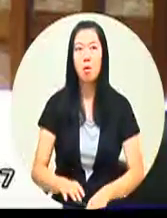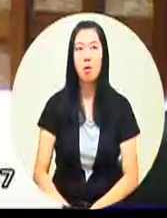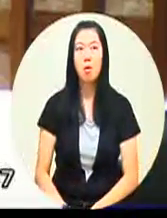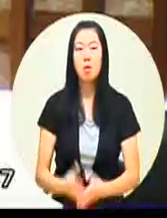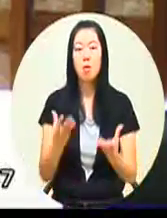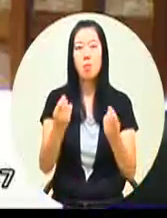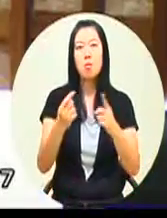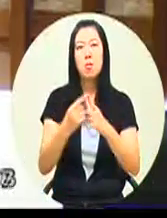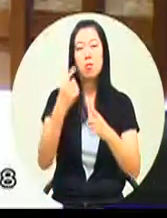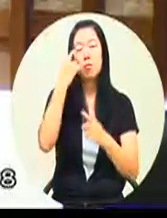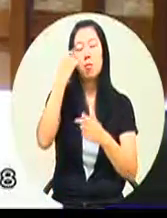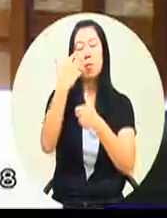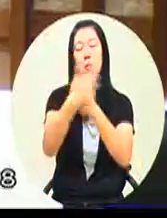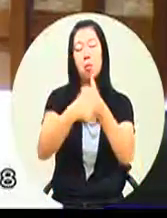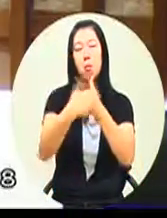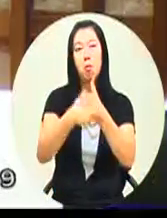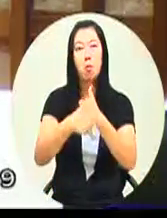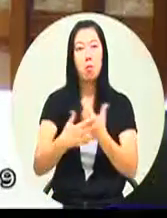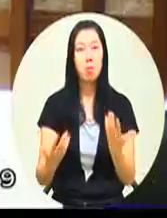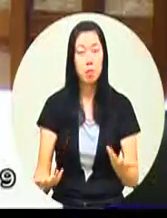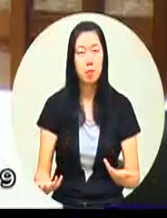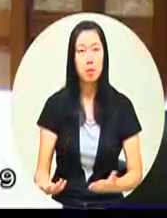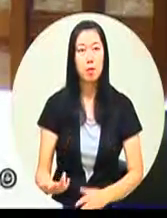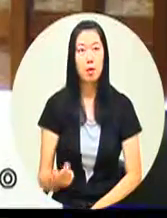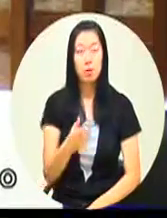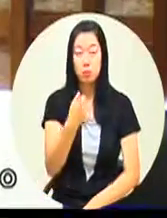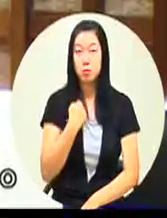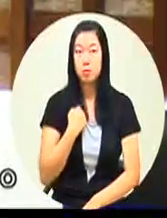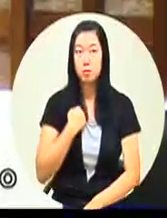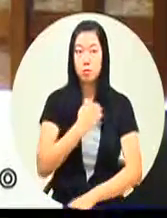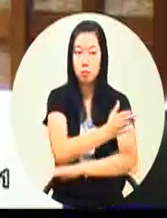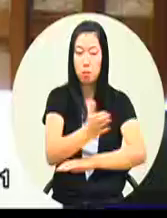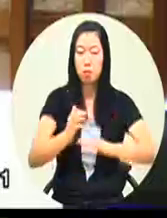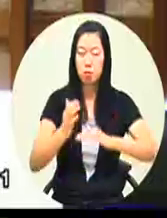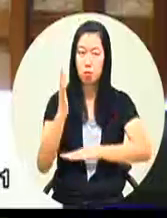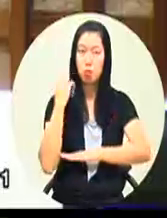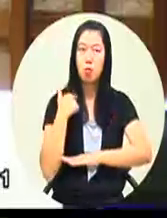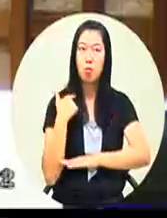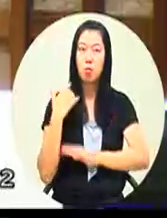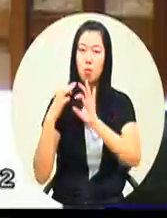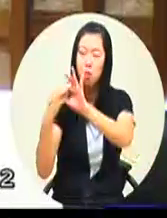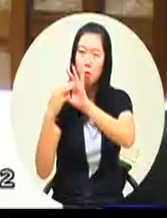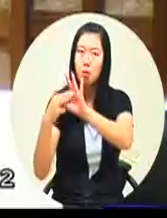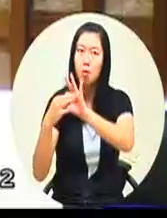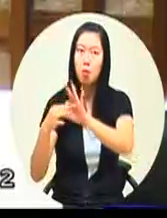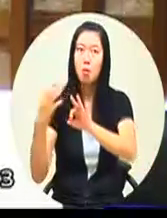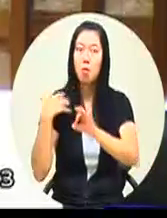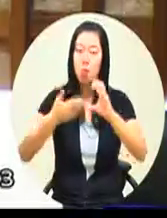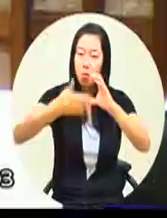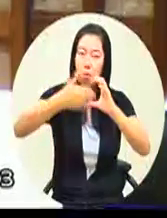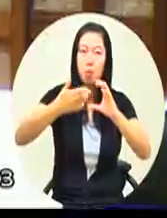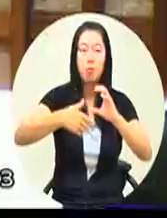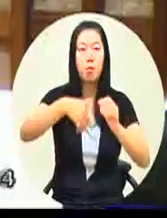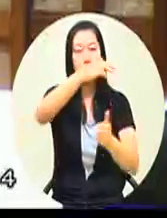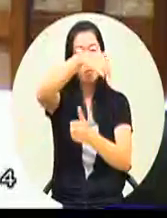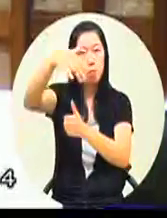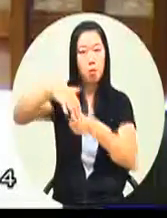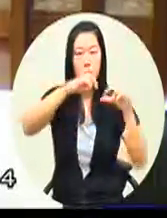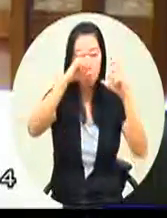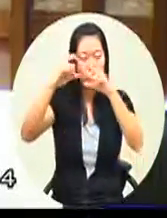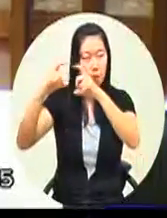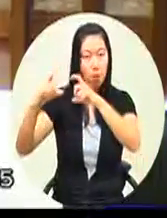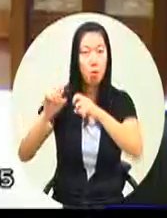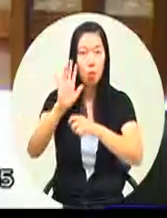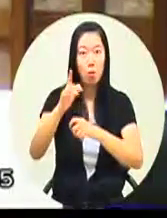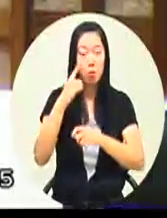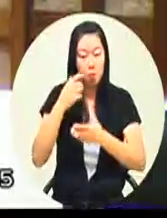完啦，因为过去拢我咧叫嘛，应该你伫管府的是你知影嘛，过去拢我咧甲恁联络啦，过名媒体啦，来咧翕啦，来咧啥，大家拢咧